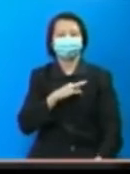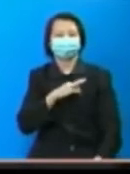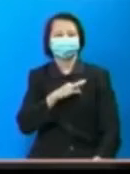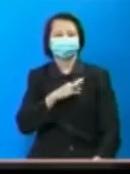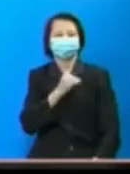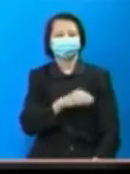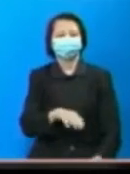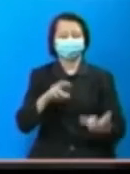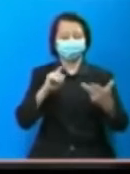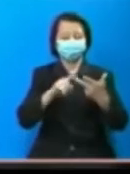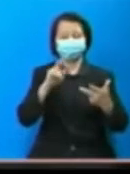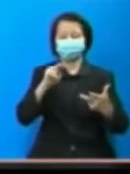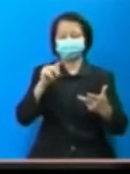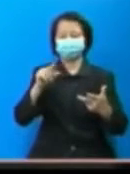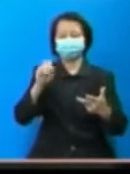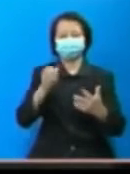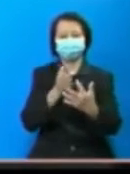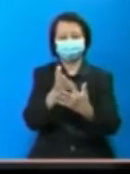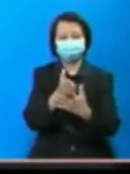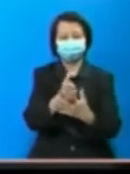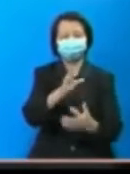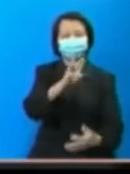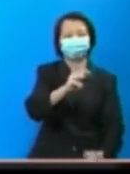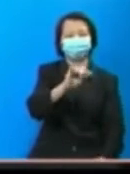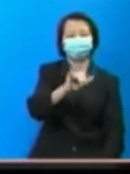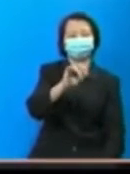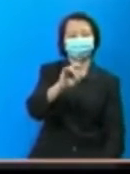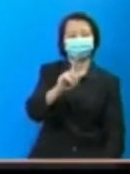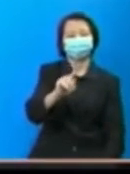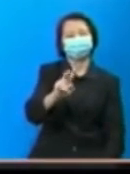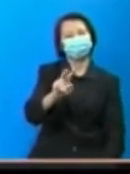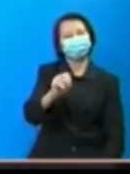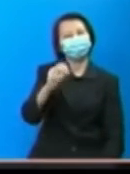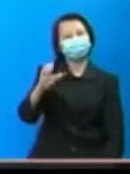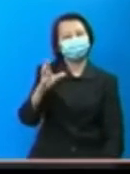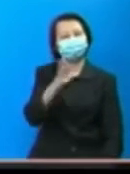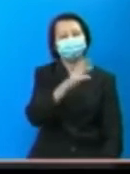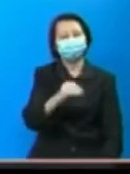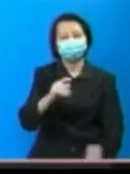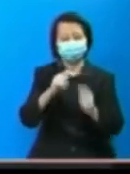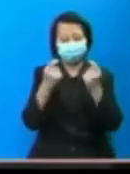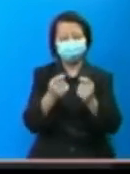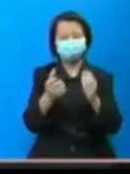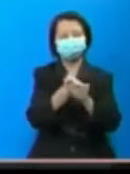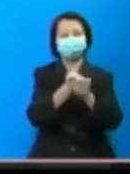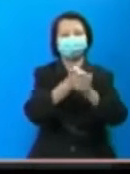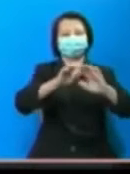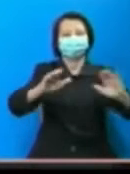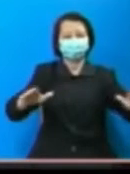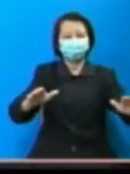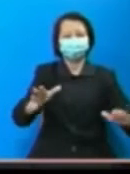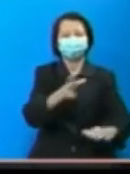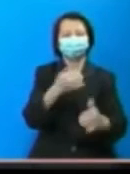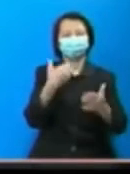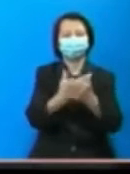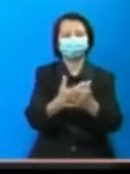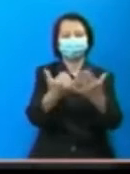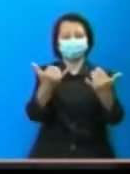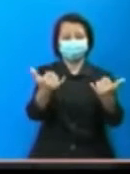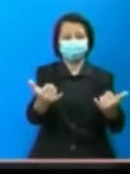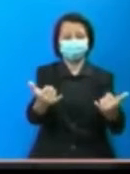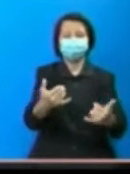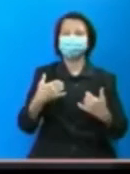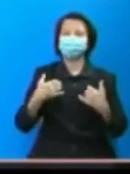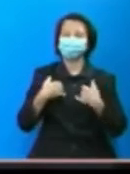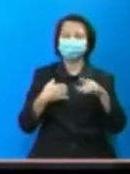dan badan bukan kerajaan menerus imei.bak serta anggota pasukan keselamatan hingga kini